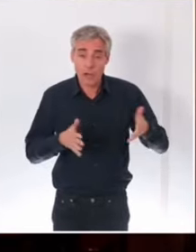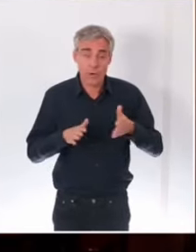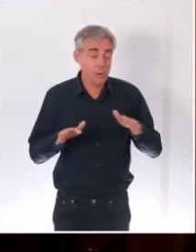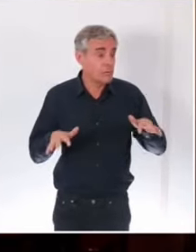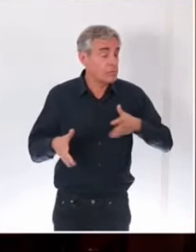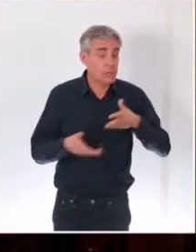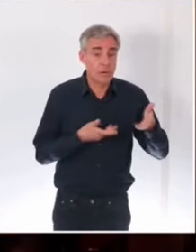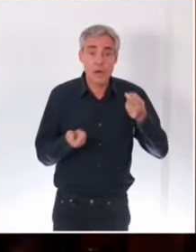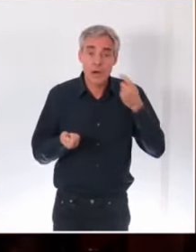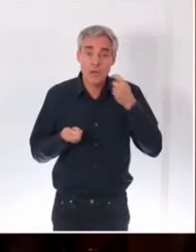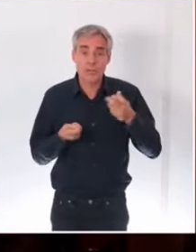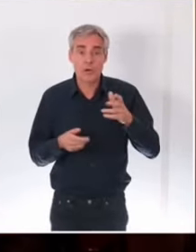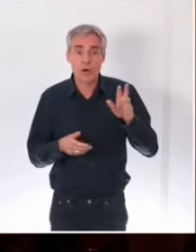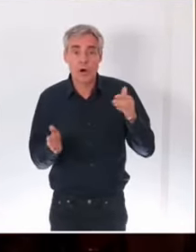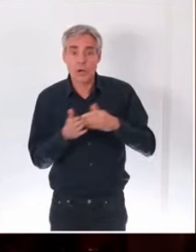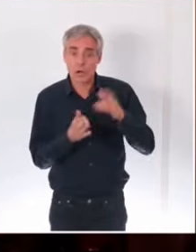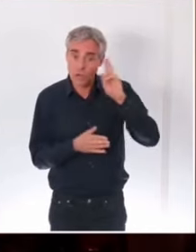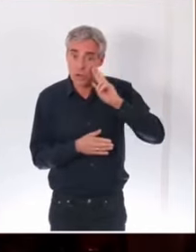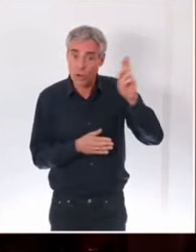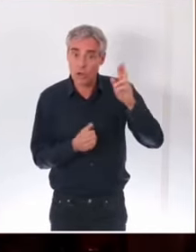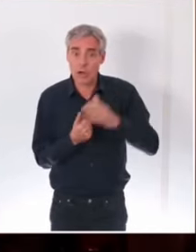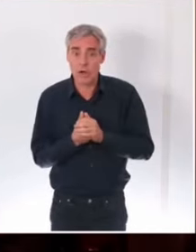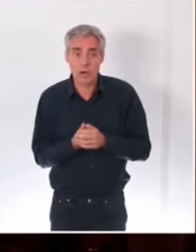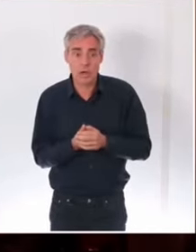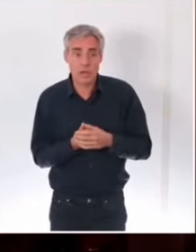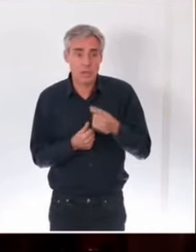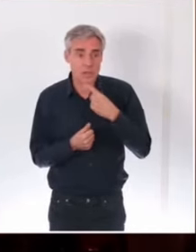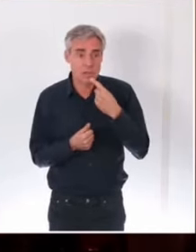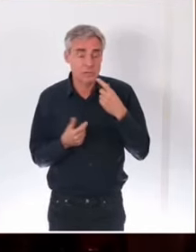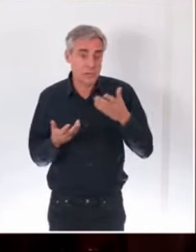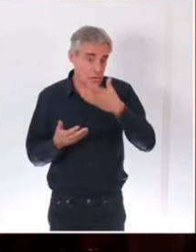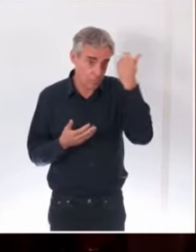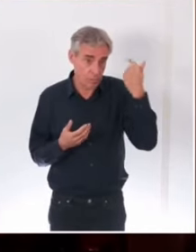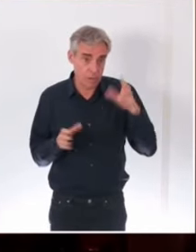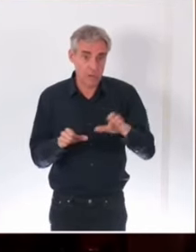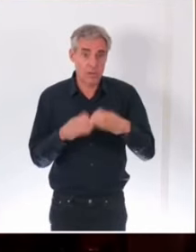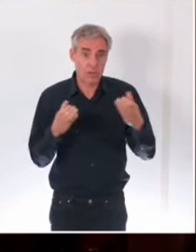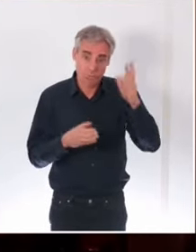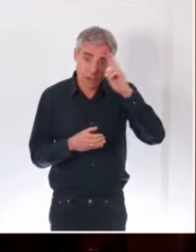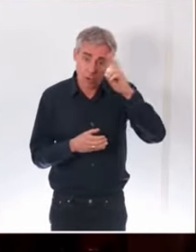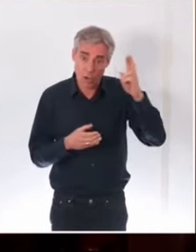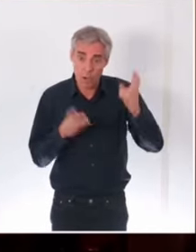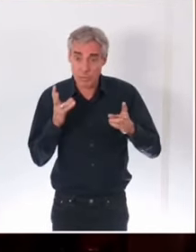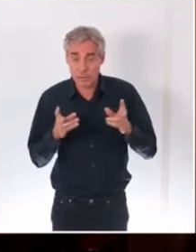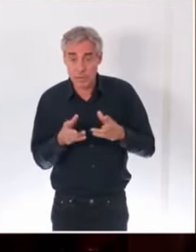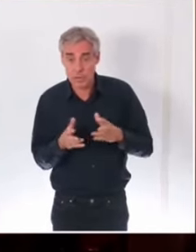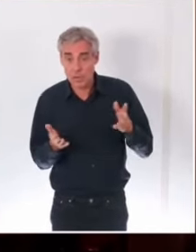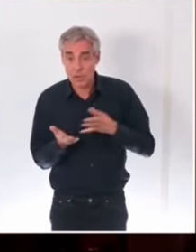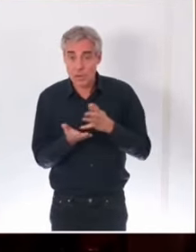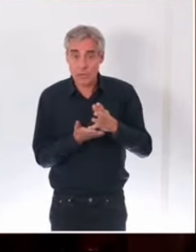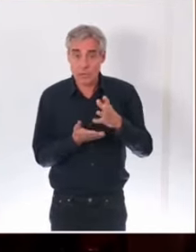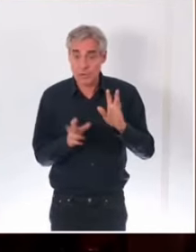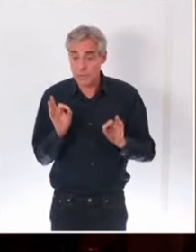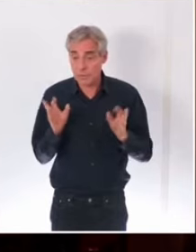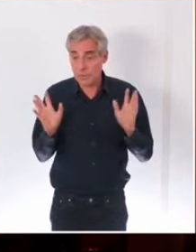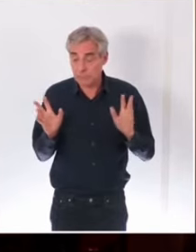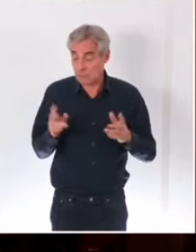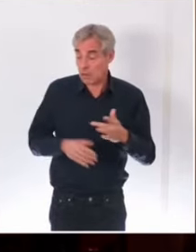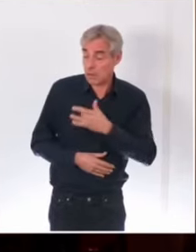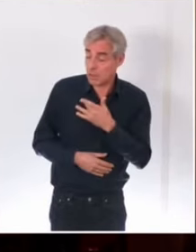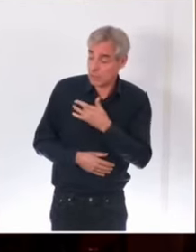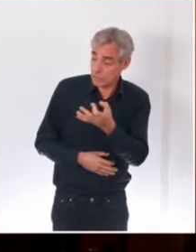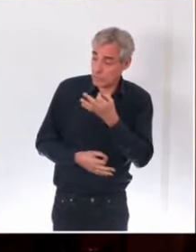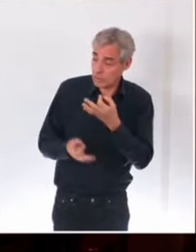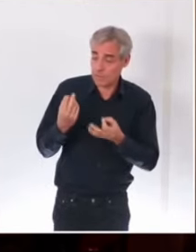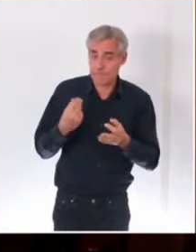pour tutoyer des records, rentrer au Guinness, je ne sais pas où, Monsieur Escotte, vous avez peut-être des projets de ce point de vue-là, mais ce serait intéressant